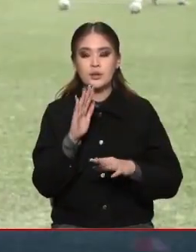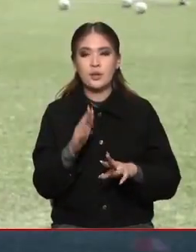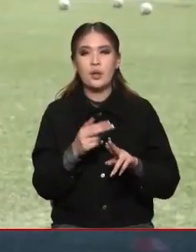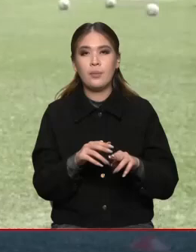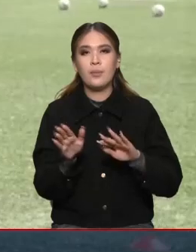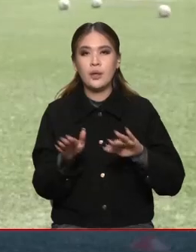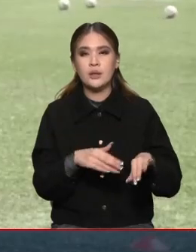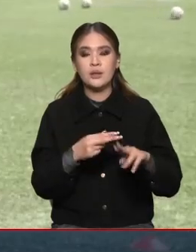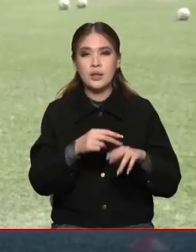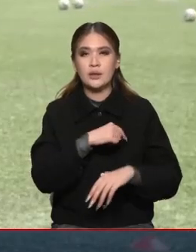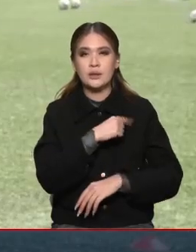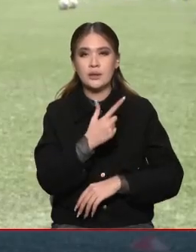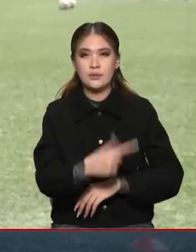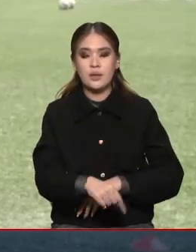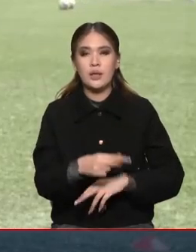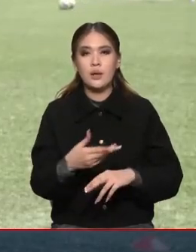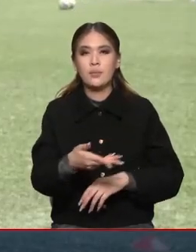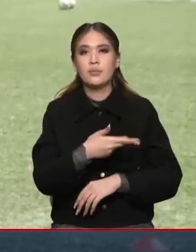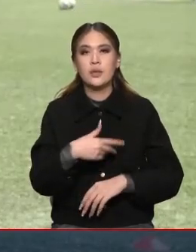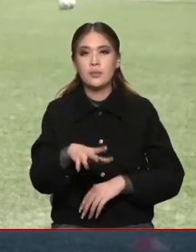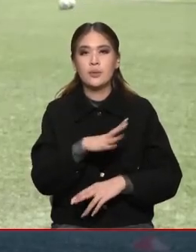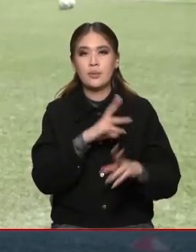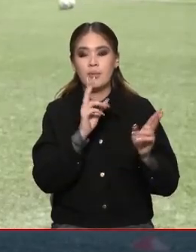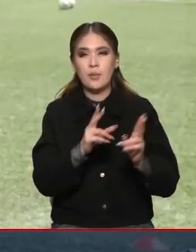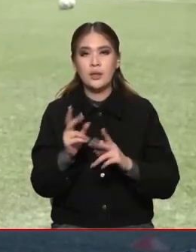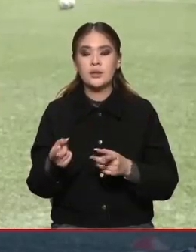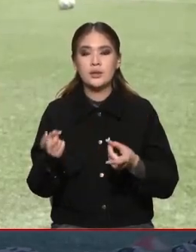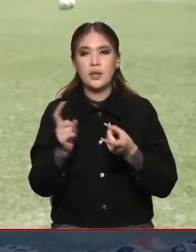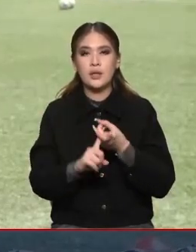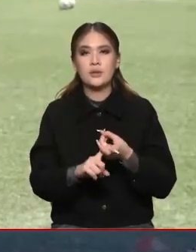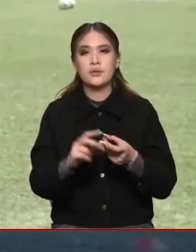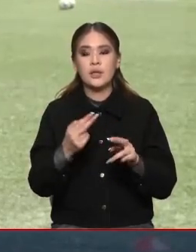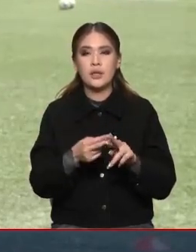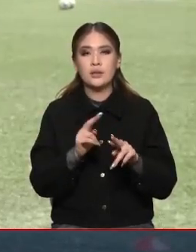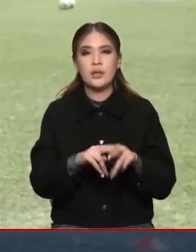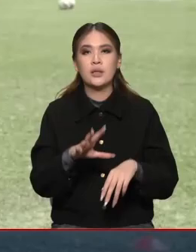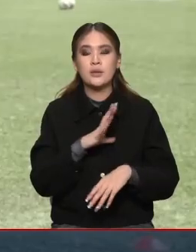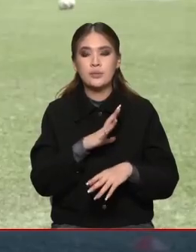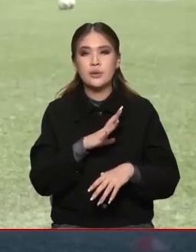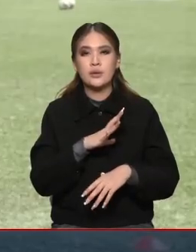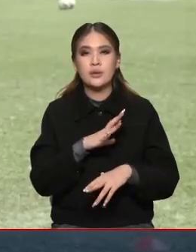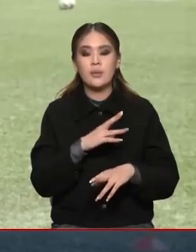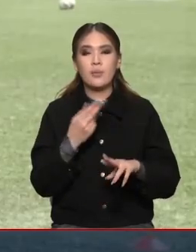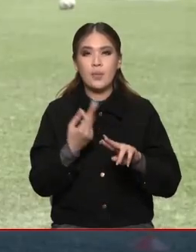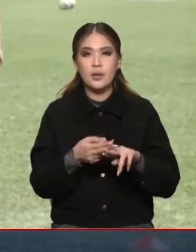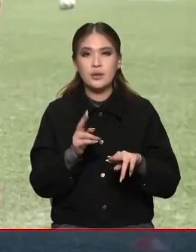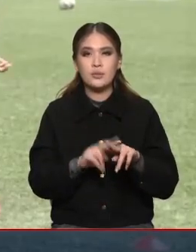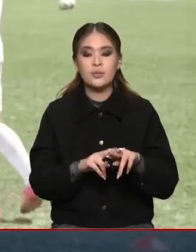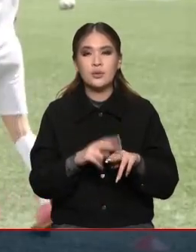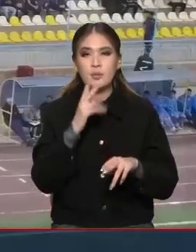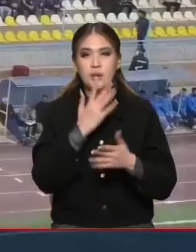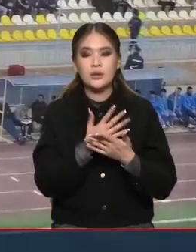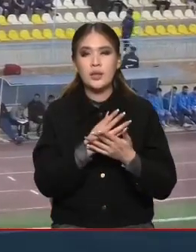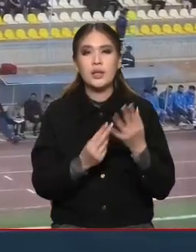прошли сертификацию, мы привели ее в порядок, соответственно, мы привели в соответствии с сертификацией, поэтому игру, допустили нам